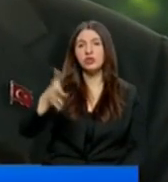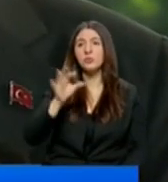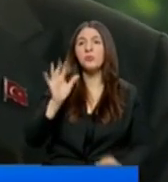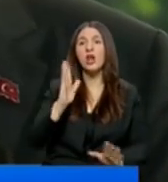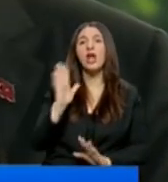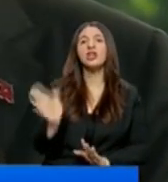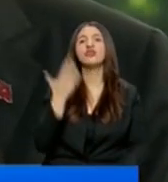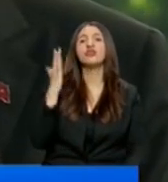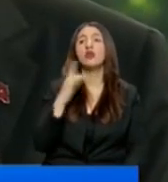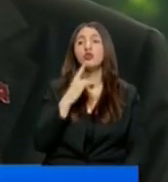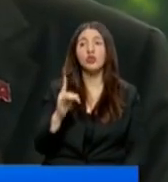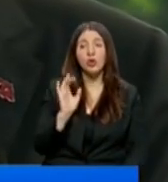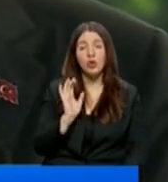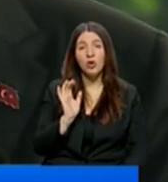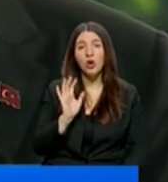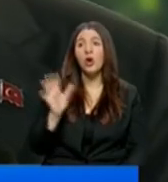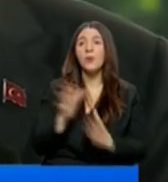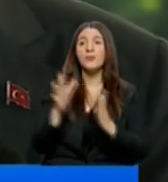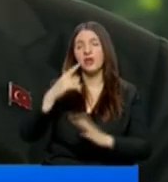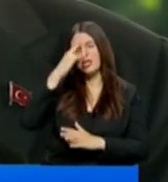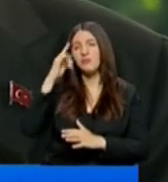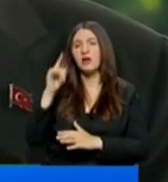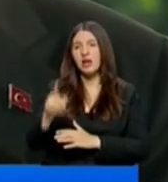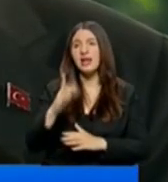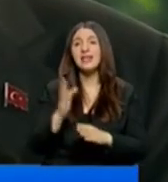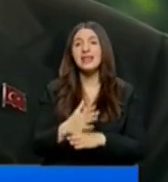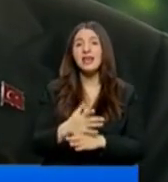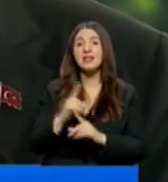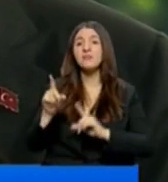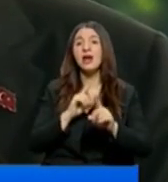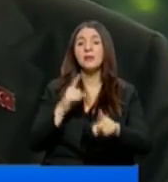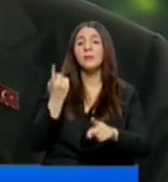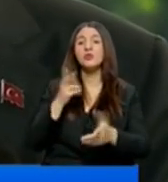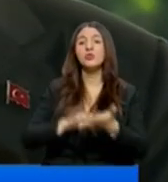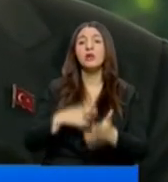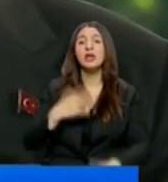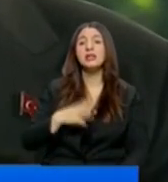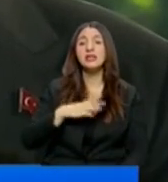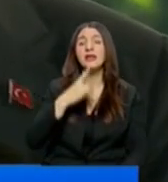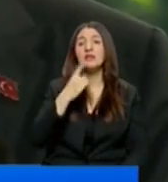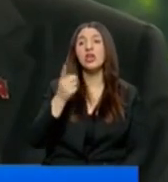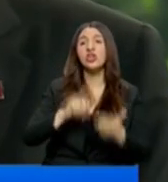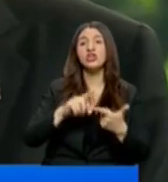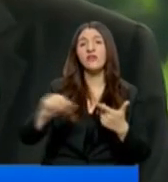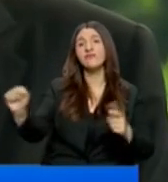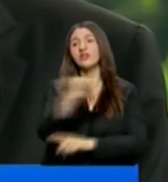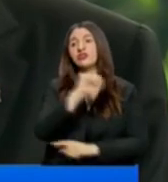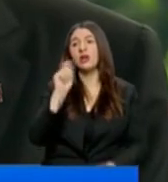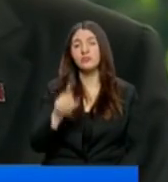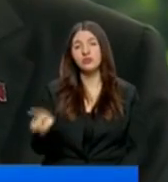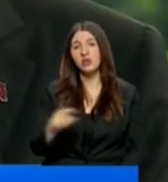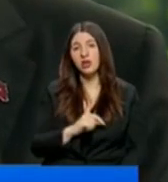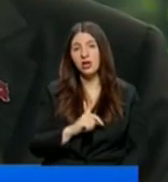böyle geçecek diyor. Büyük bir ihtimalle neden Yargıtay'dan bir üye istediniz diye bir ikinci fırçayı dağıtacak.